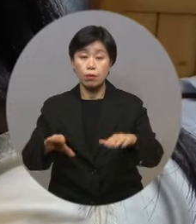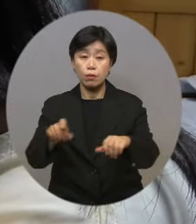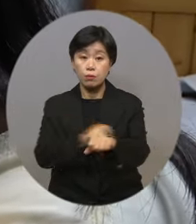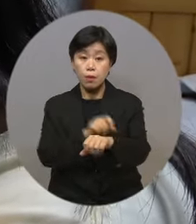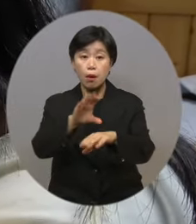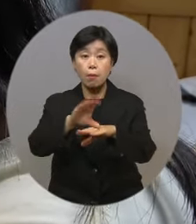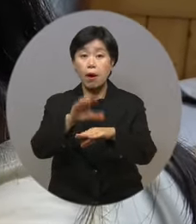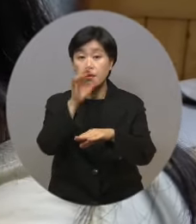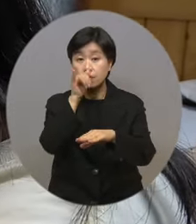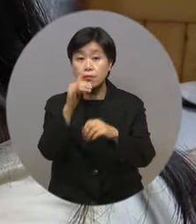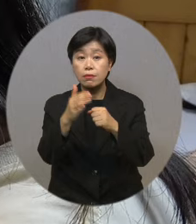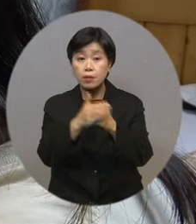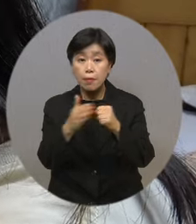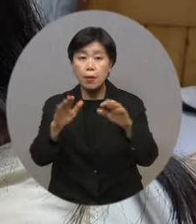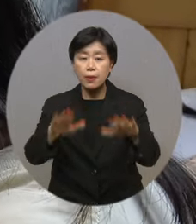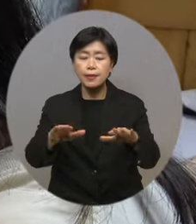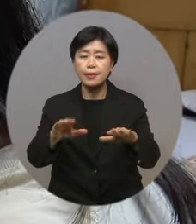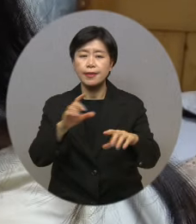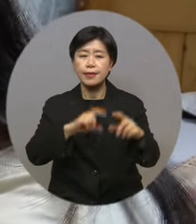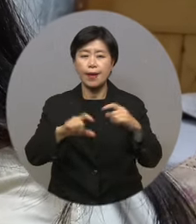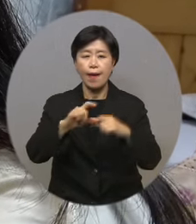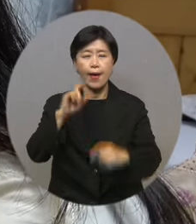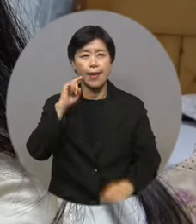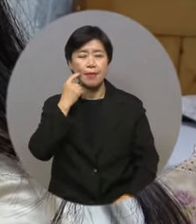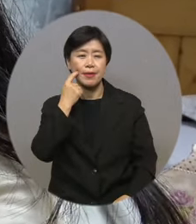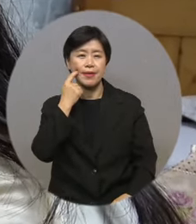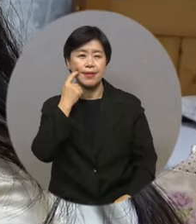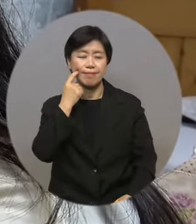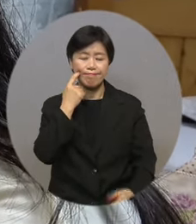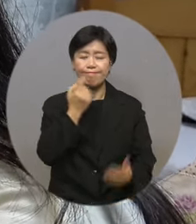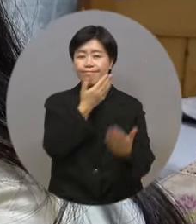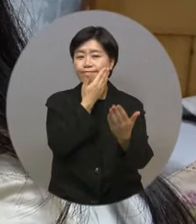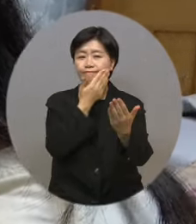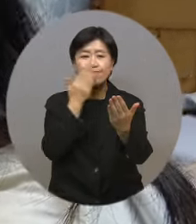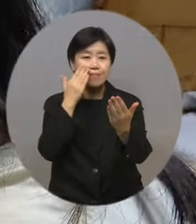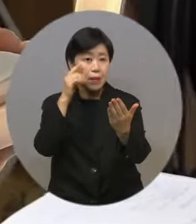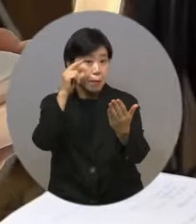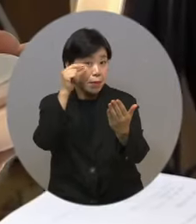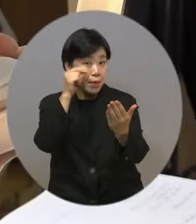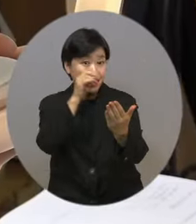TV에 나가기 때문에 약간 살짝 조금만 꾸며봤어요.